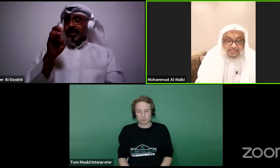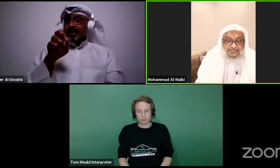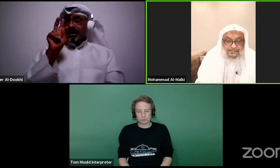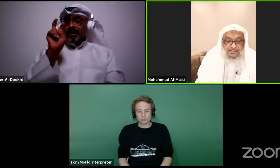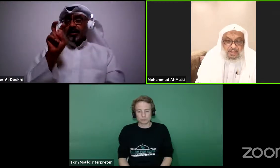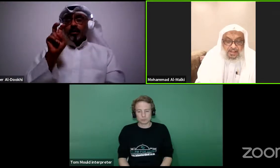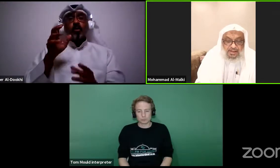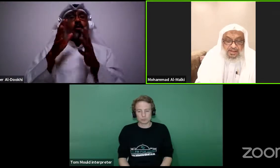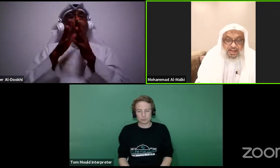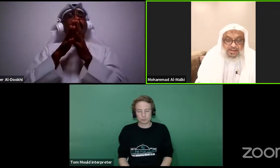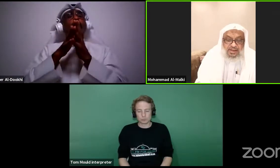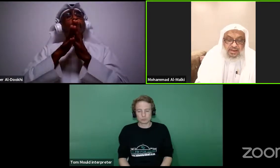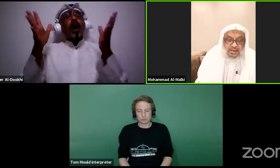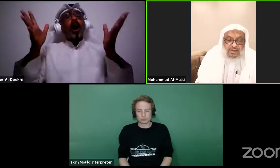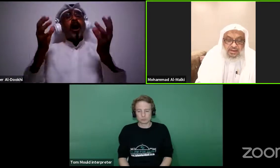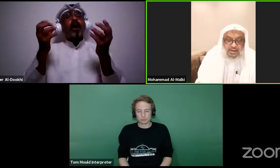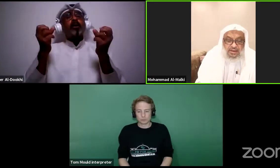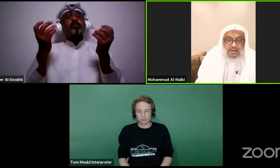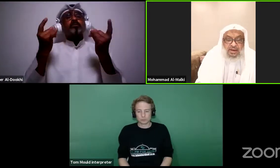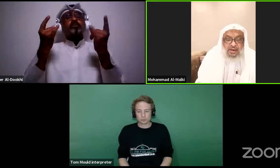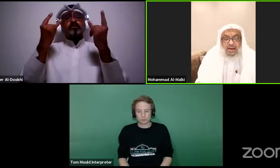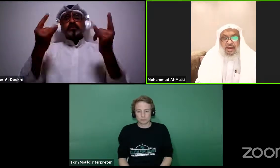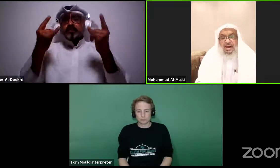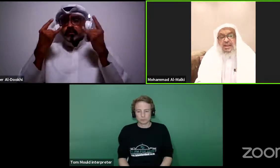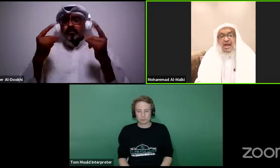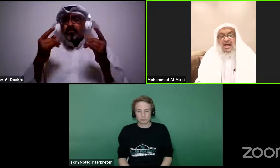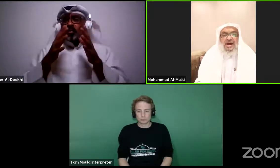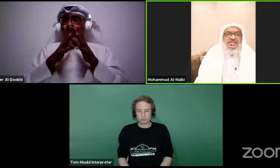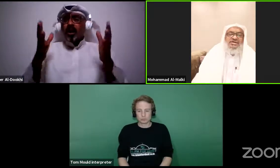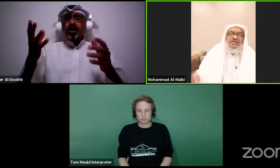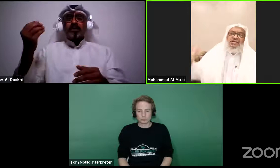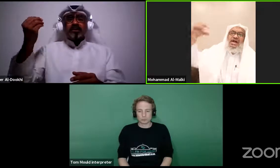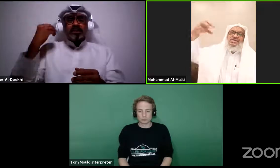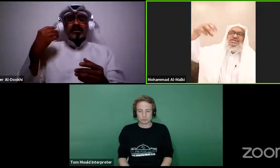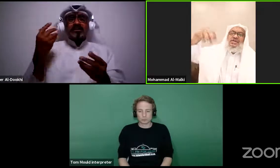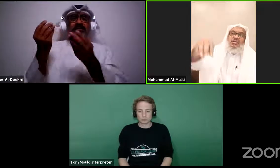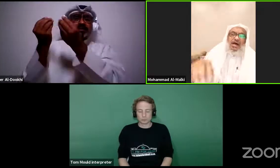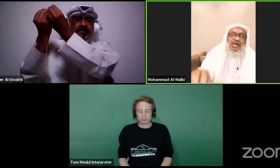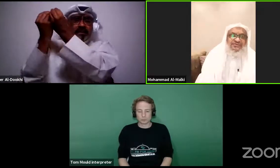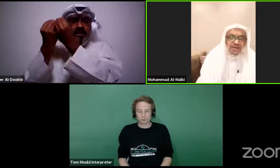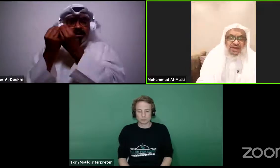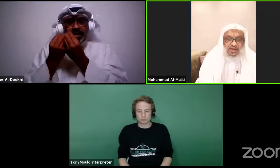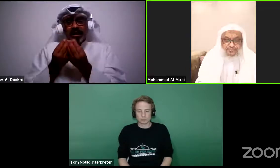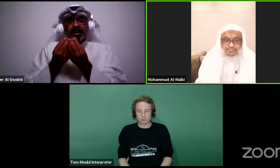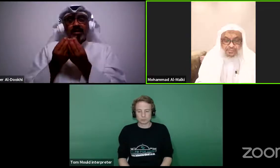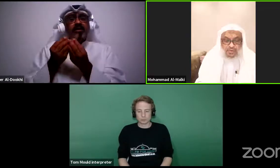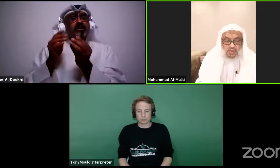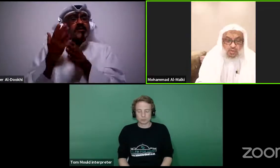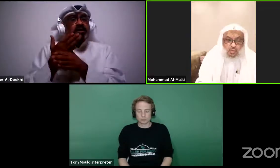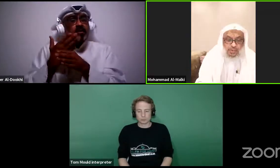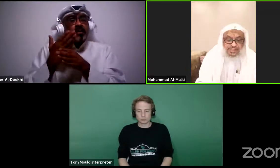البركة، لأن الله عز وجل أنزل القرآن فيها،